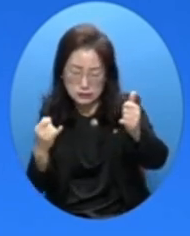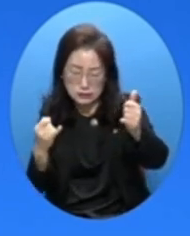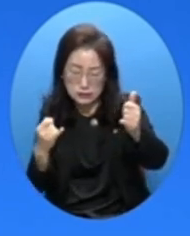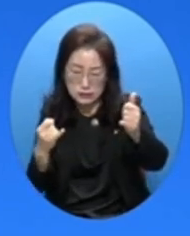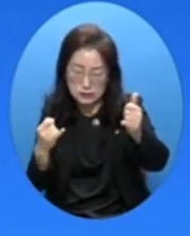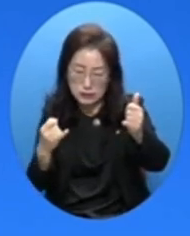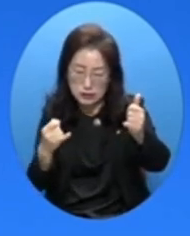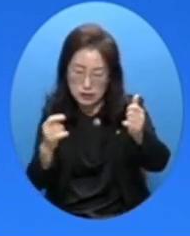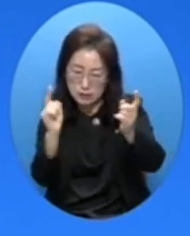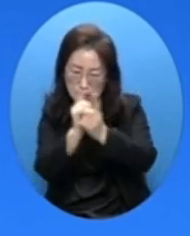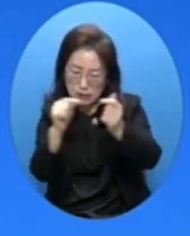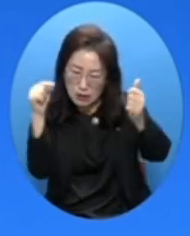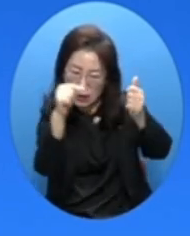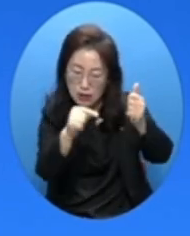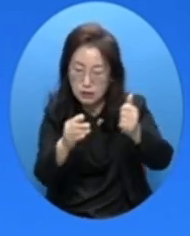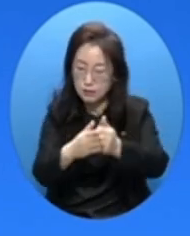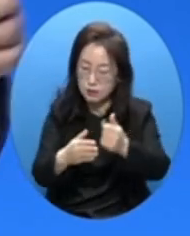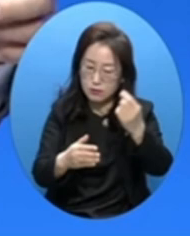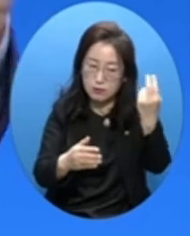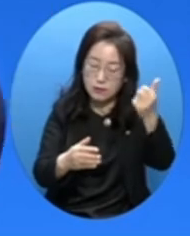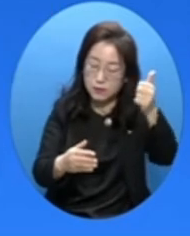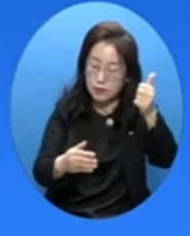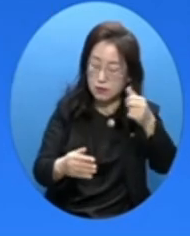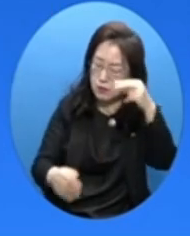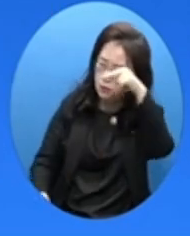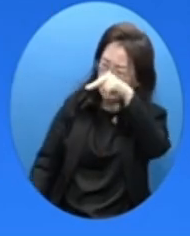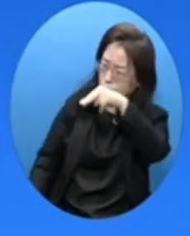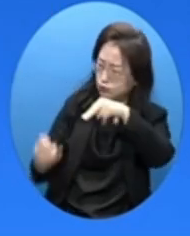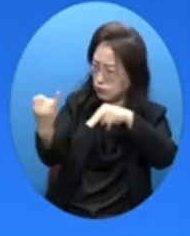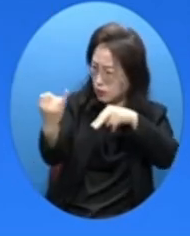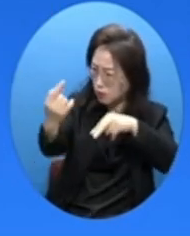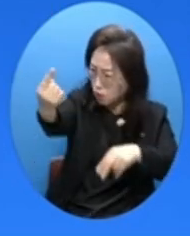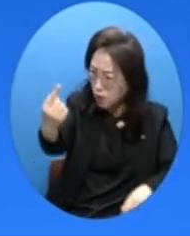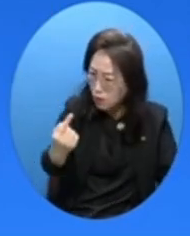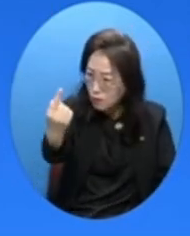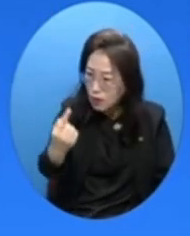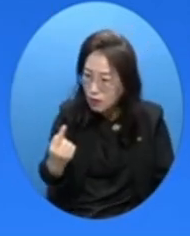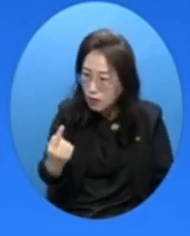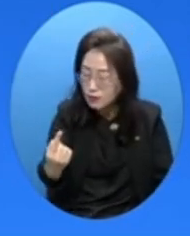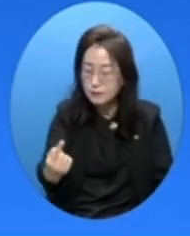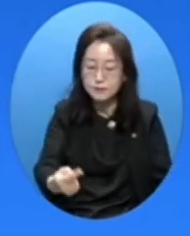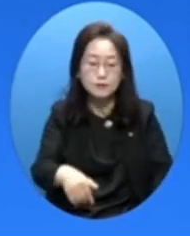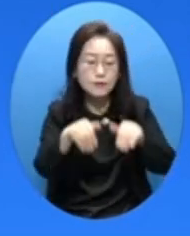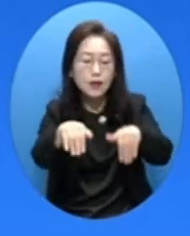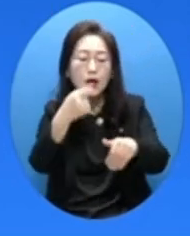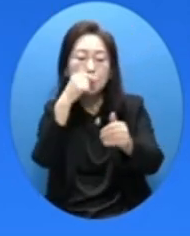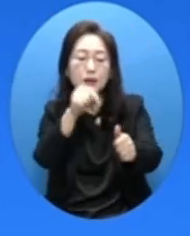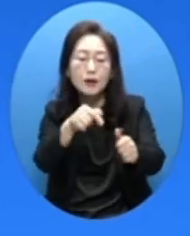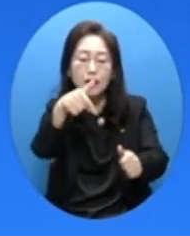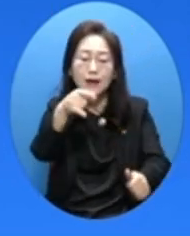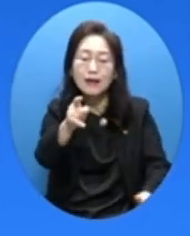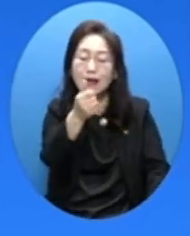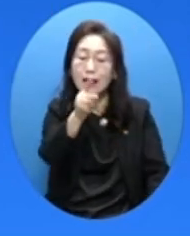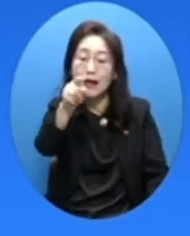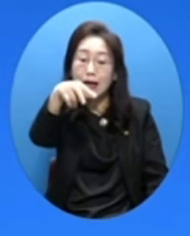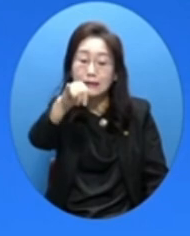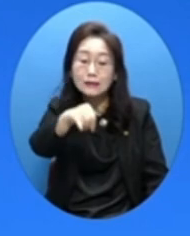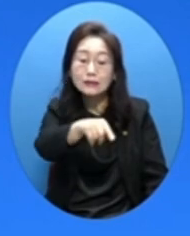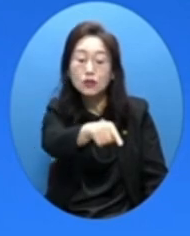달려오는 모습 보고 저 위에서 엘리사 보니까 그 여인이 달려오고 있으니까 사완 게하시에게